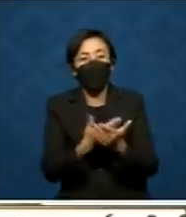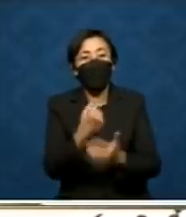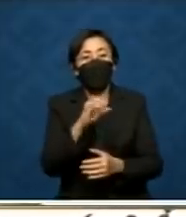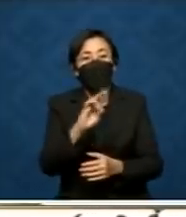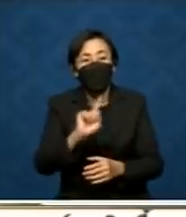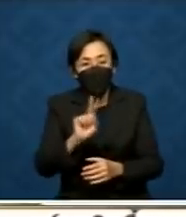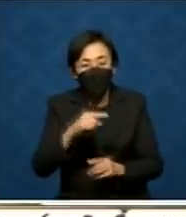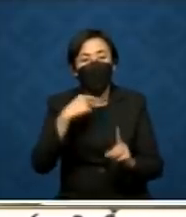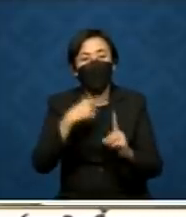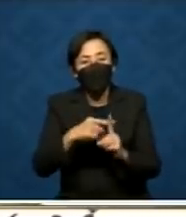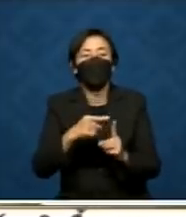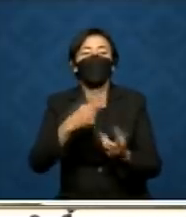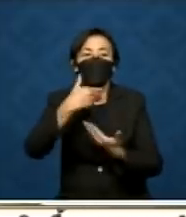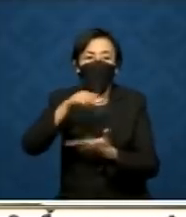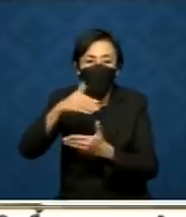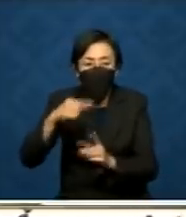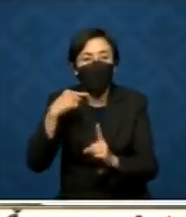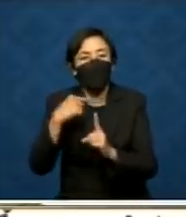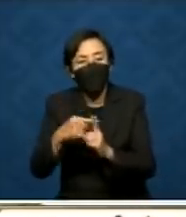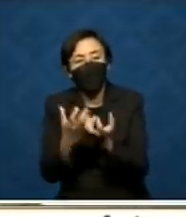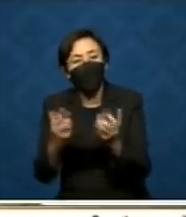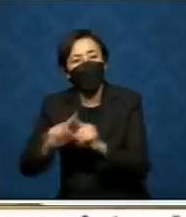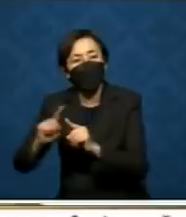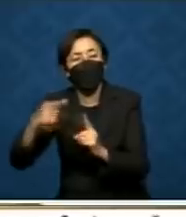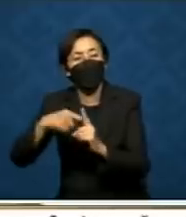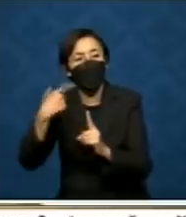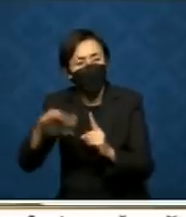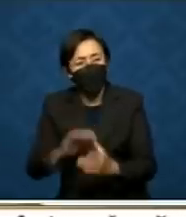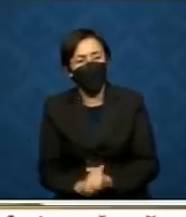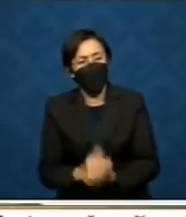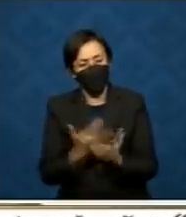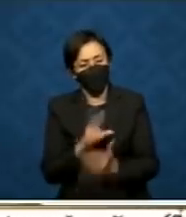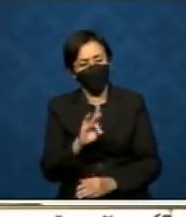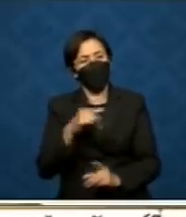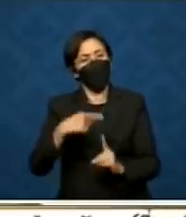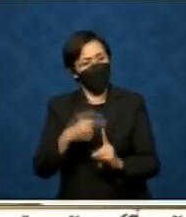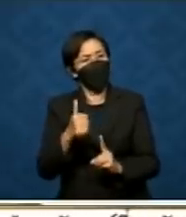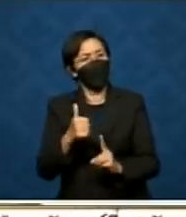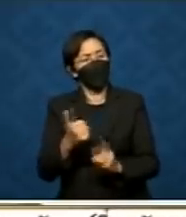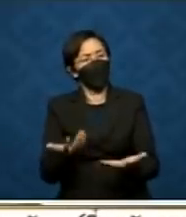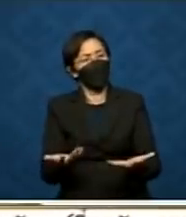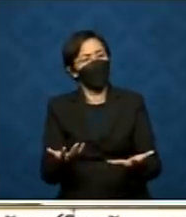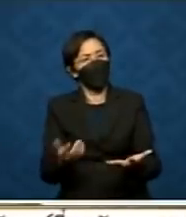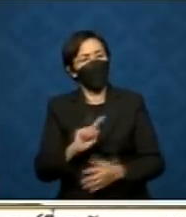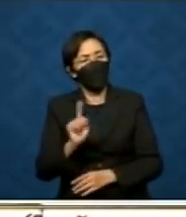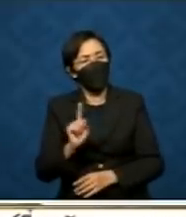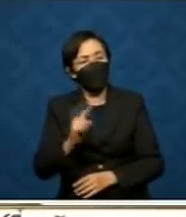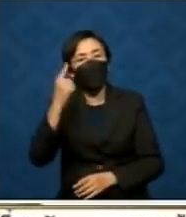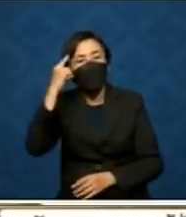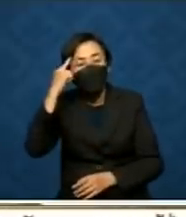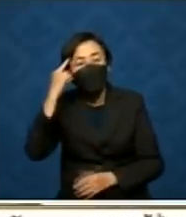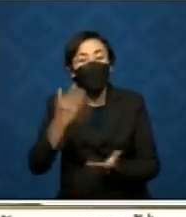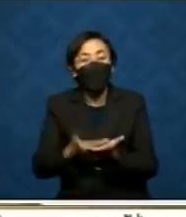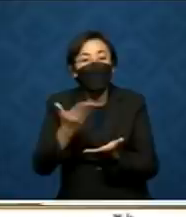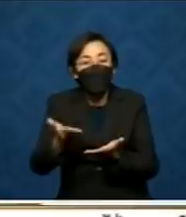รวมทั้งหมดเข้าไปเอ้าถ้ามันรวมได้ตอน 17บาทไอ้ 8บ้านก็ร่วมด้วยดิไม่รู้ว่าตอนชื่อวัน